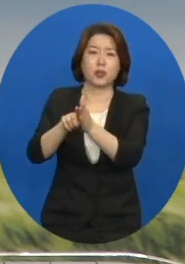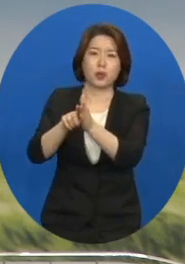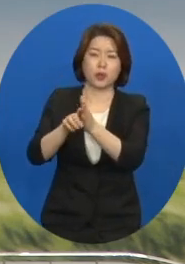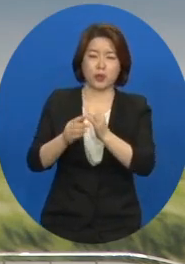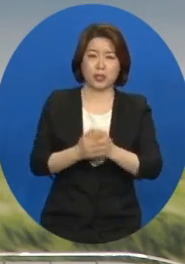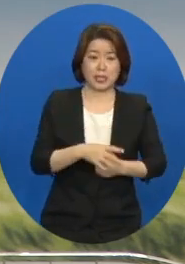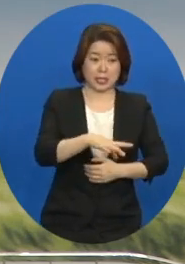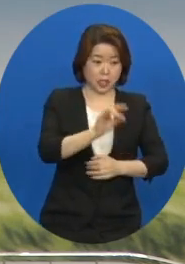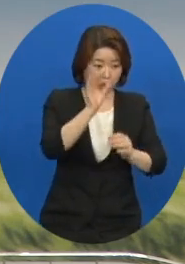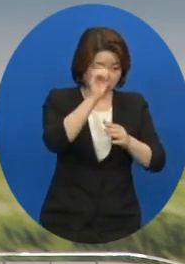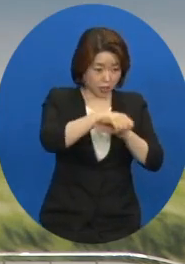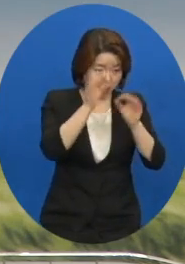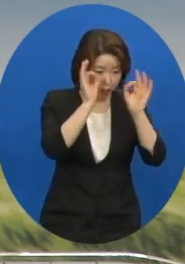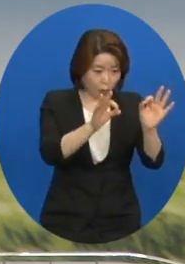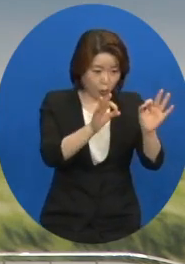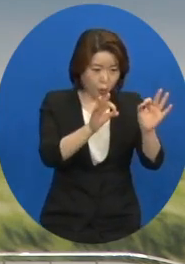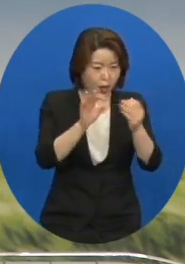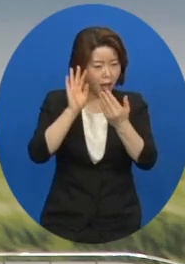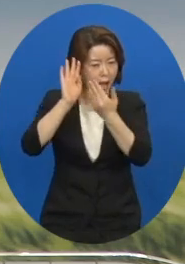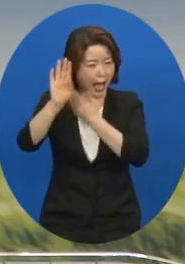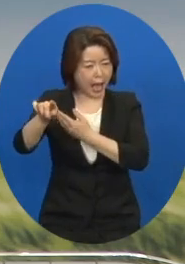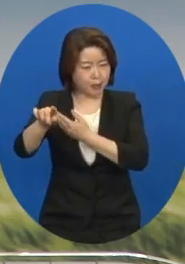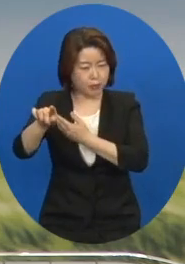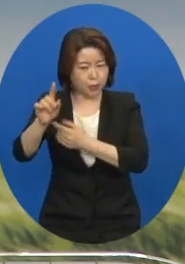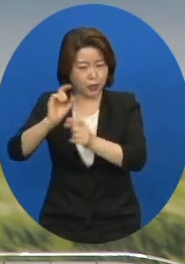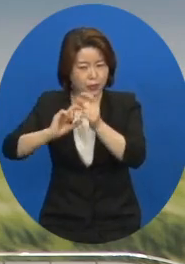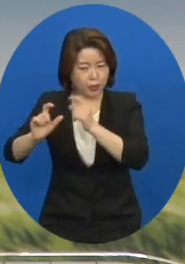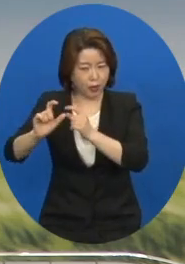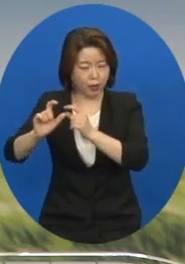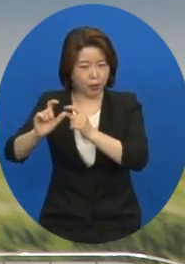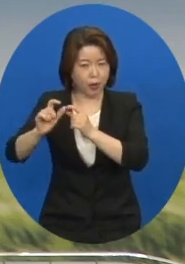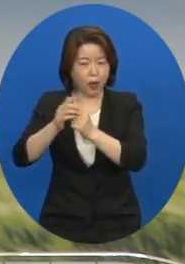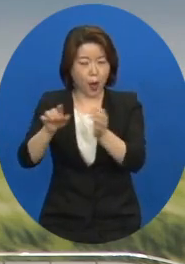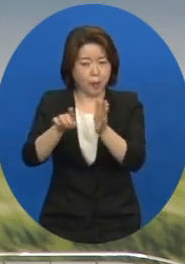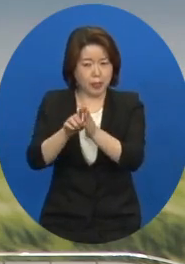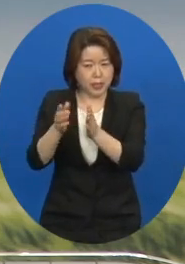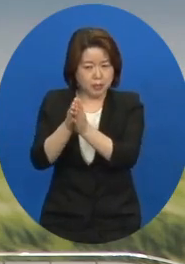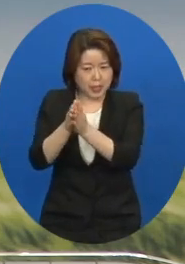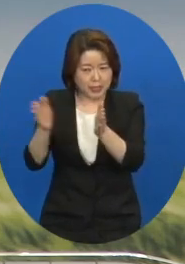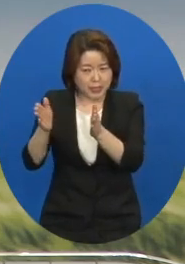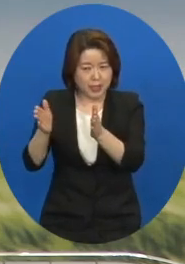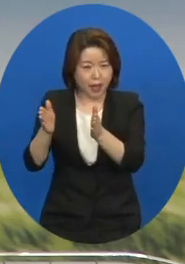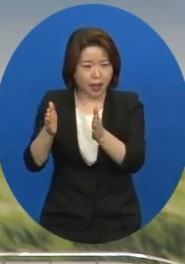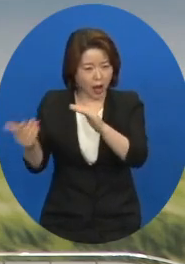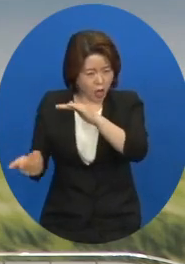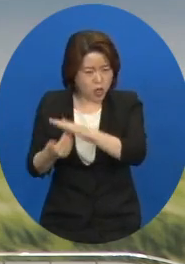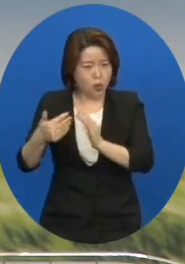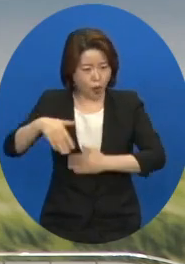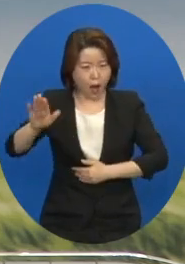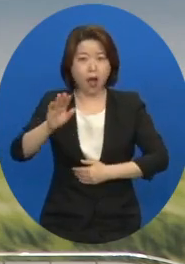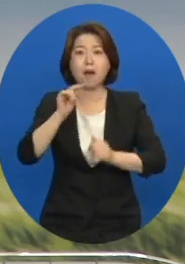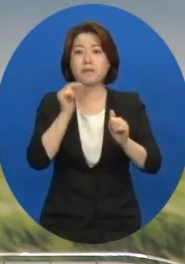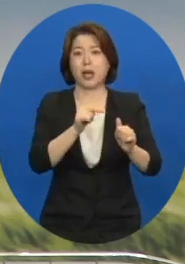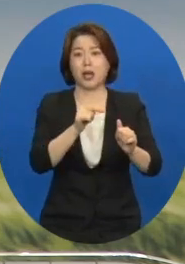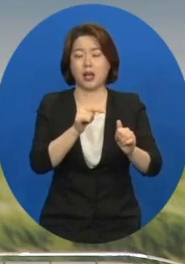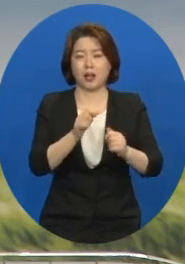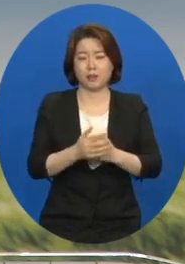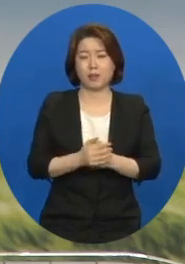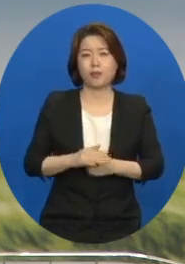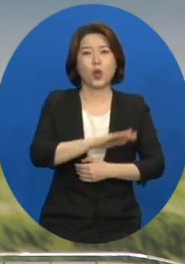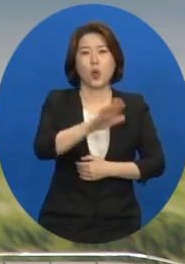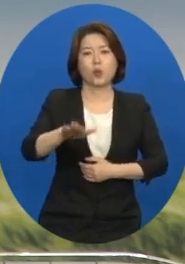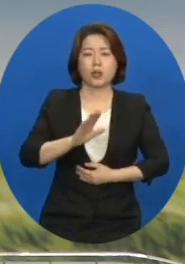열매를 보고 믿음의 새 시작을 이루라는 거예요. 이건 오늘 우리에게